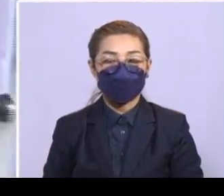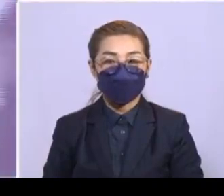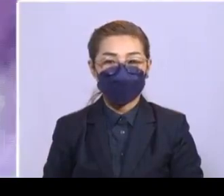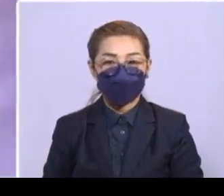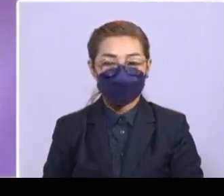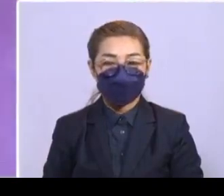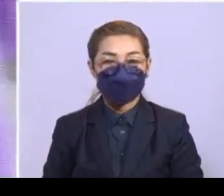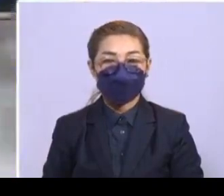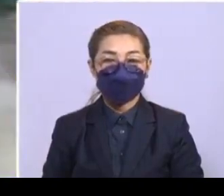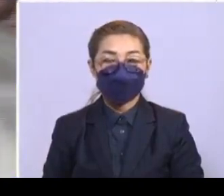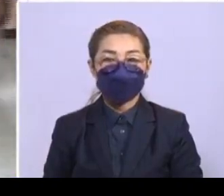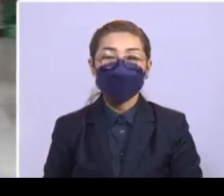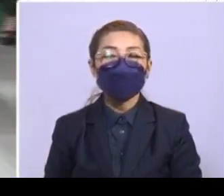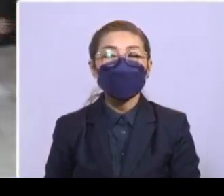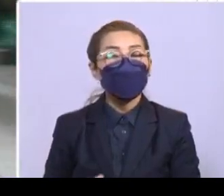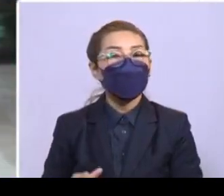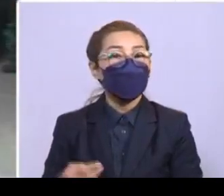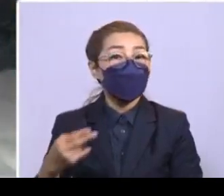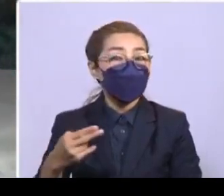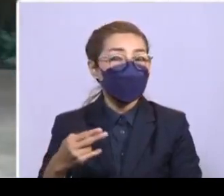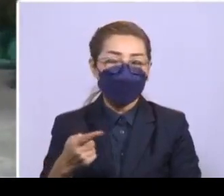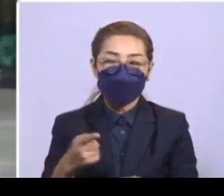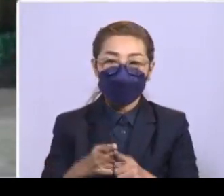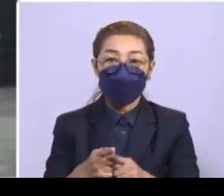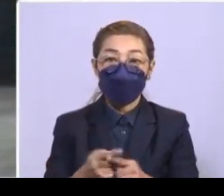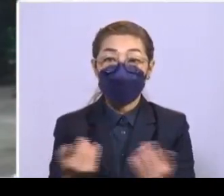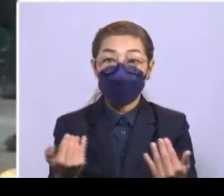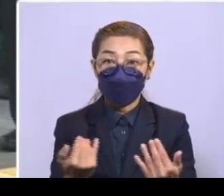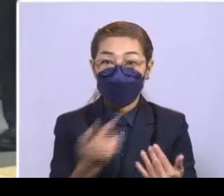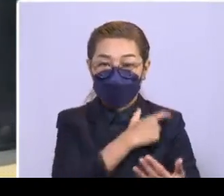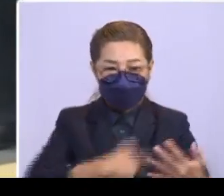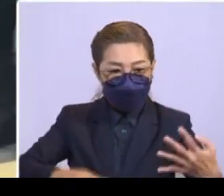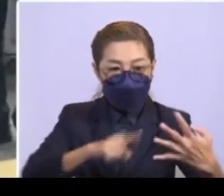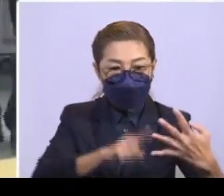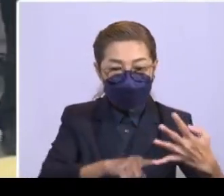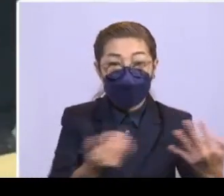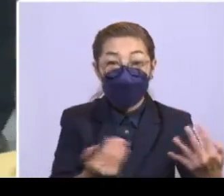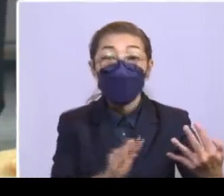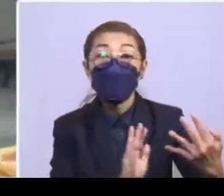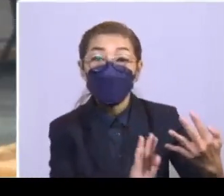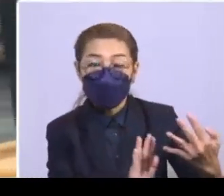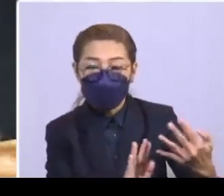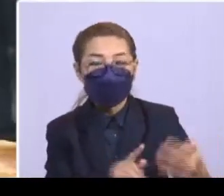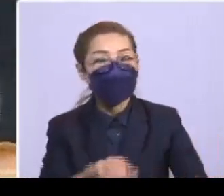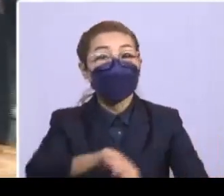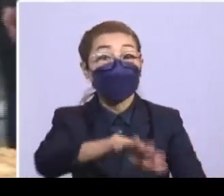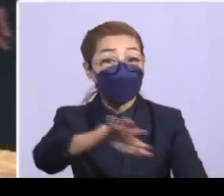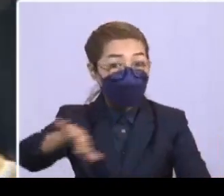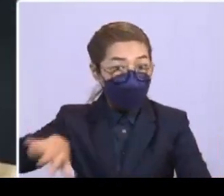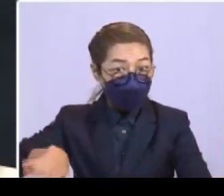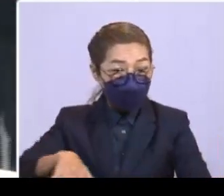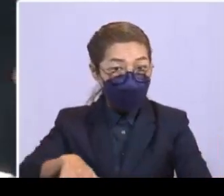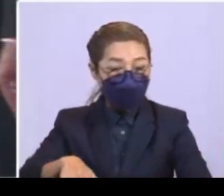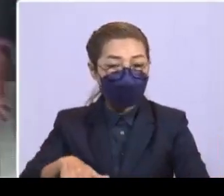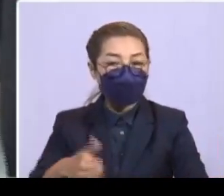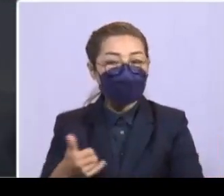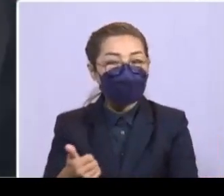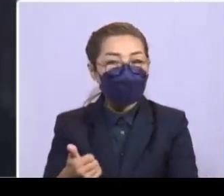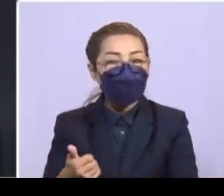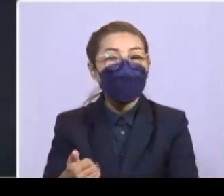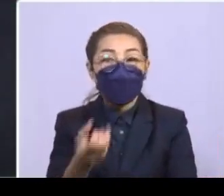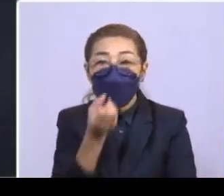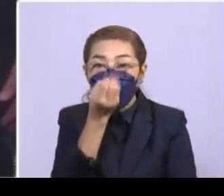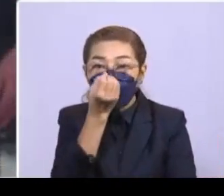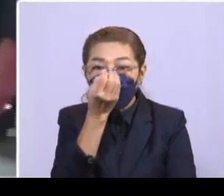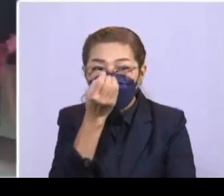สิริภาจุฑาภรณ์และพระเจ้าวรวงศ์เธอพระองค์เจ้าอทิตยาทรกิติคุณทรงพระกรุณาโปรดเกล้าโปรดกระหม่อมและโปรดให้